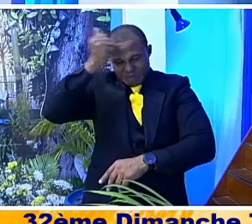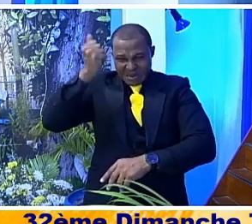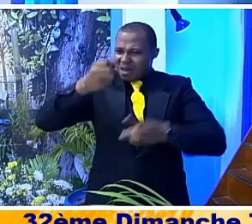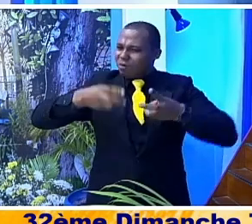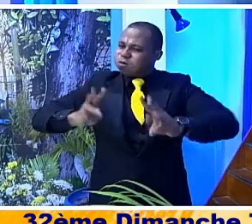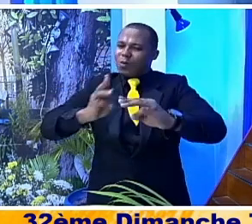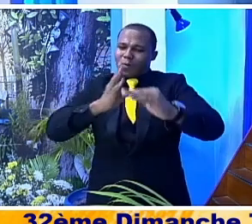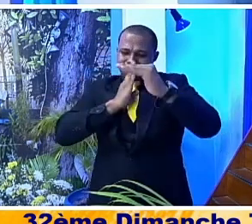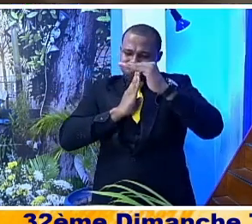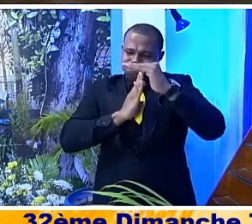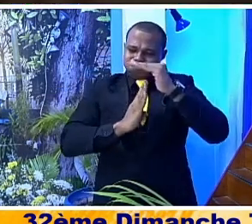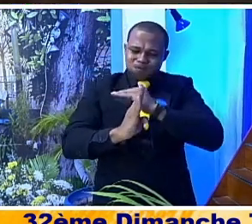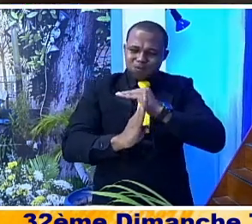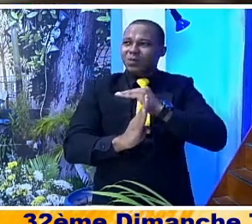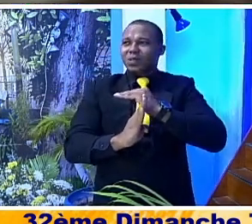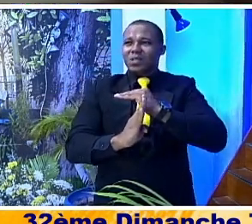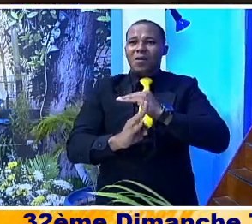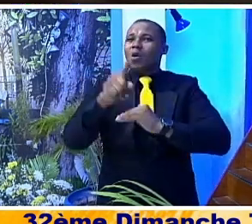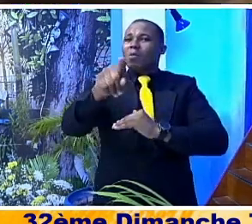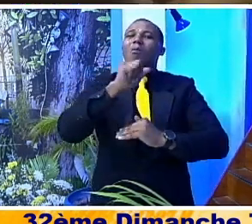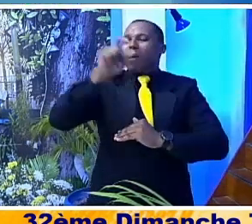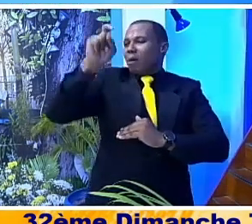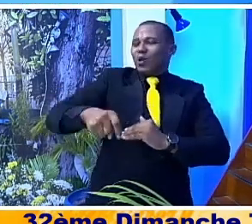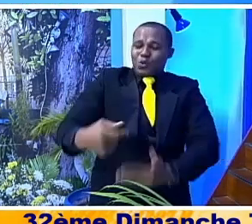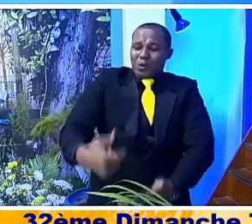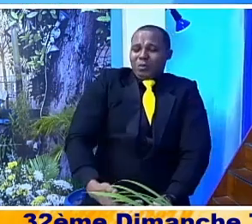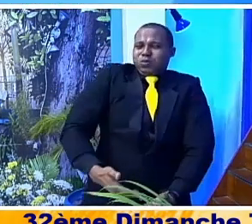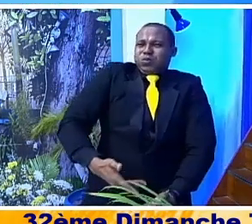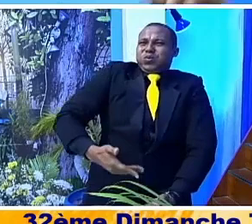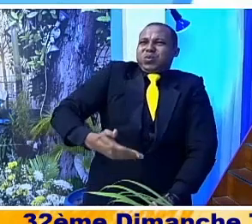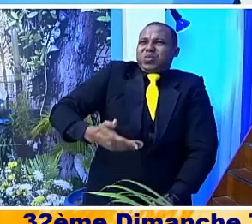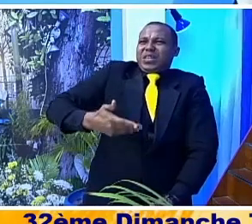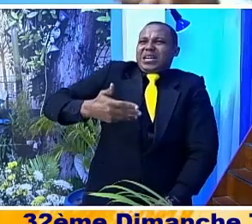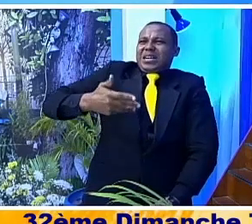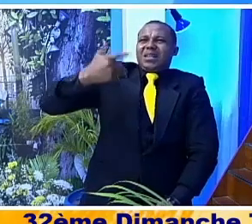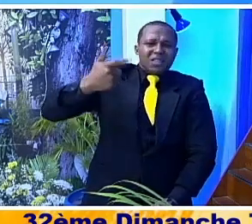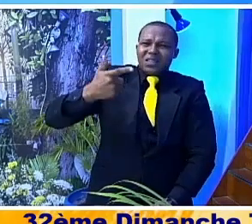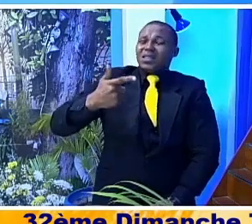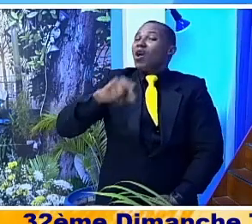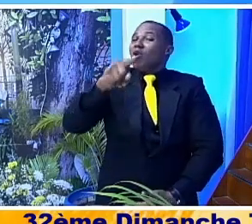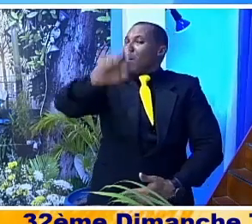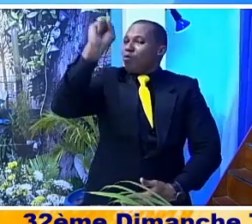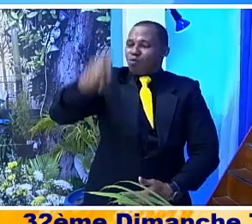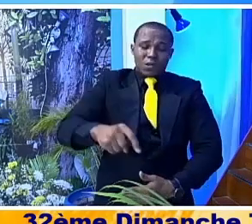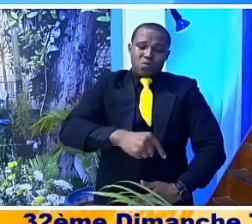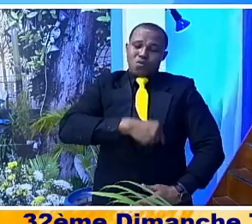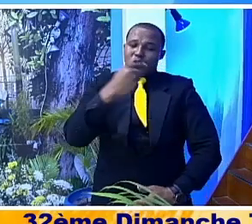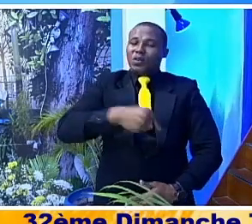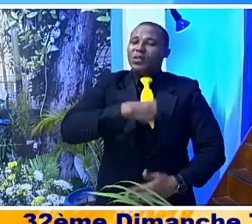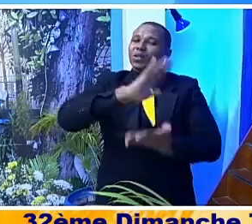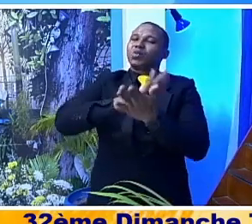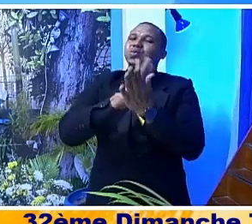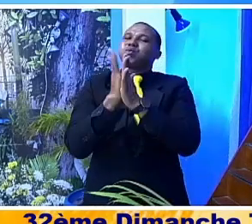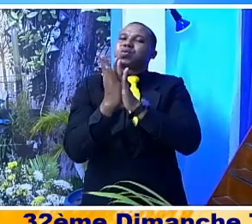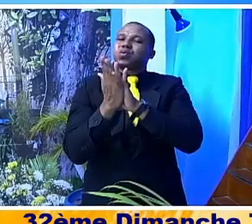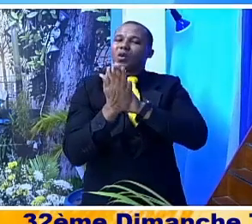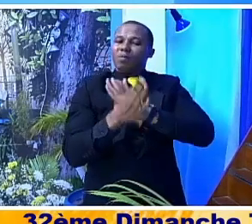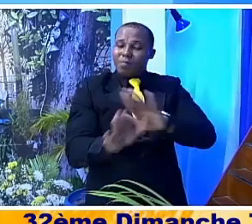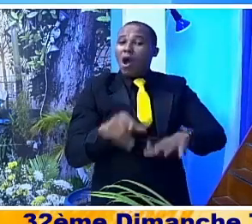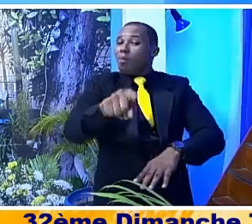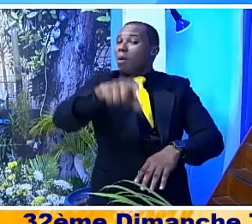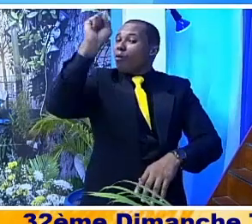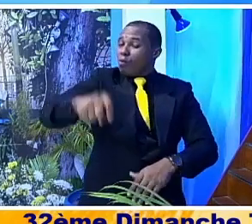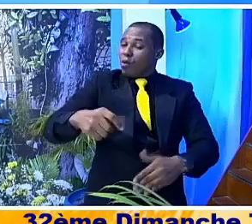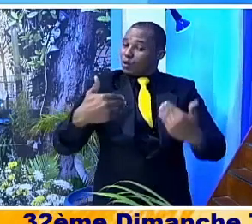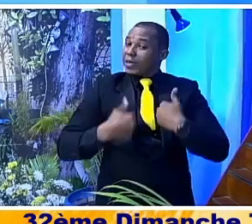faire vivre normal. Faut pas besoin riche non pour vivre bien. Ou besoin pour conscience ou en paix. Ou besoin la gen di goût so